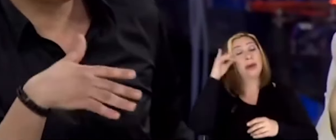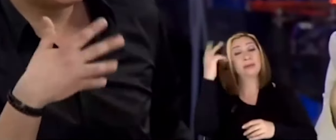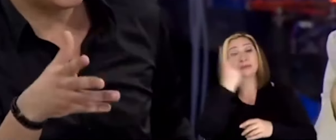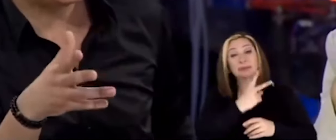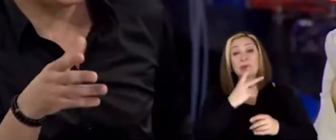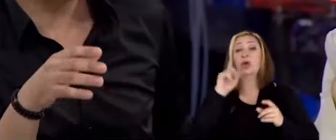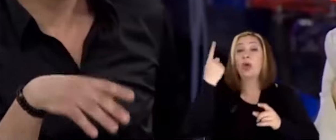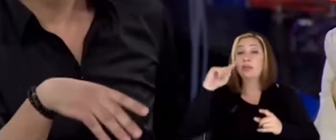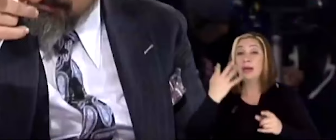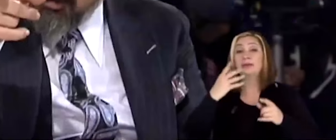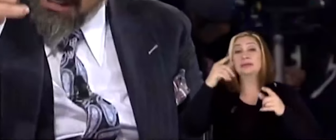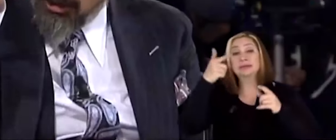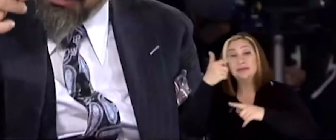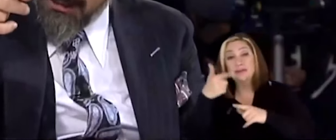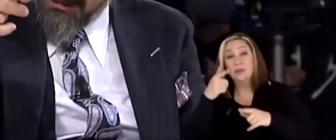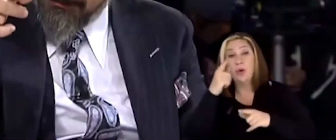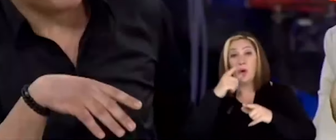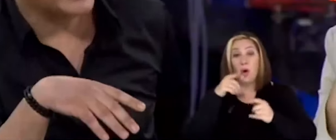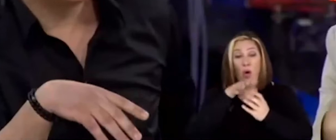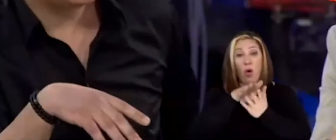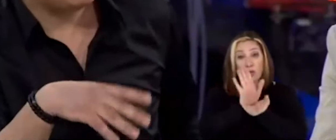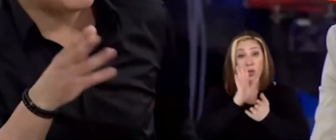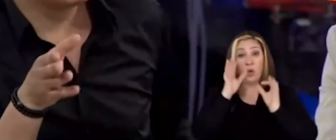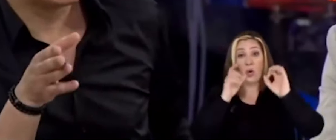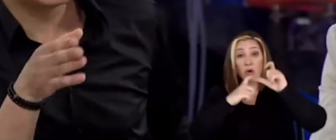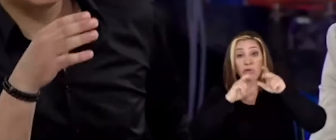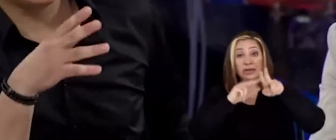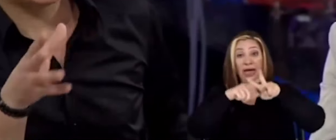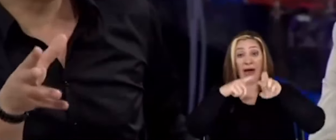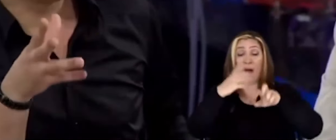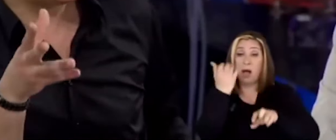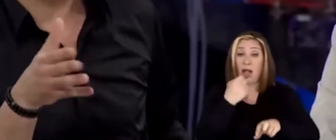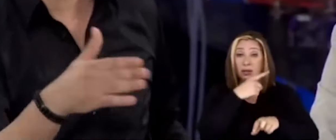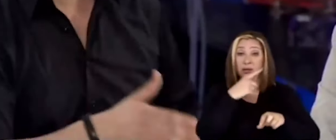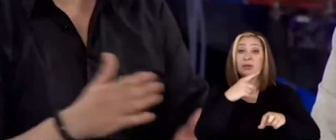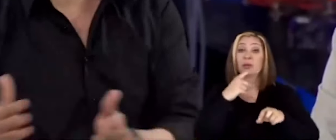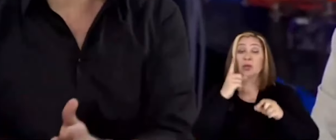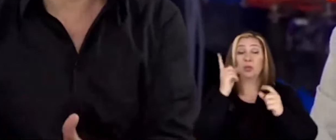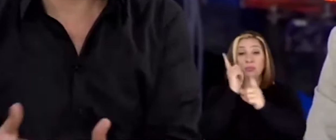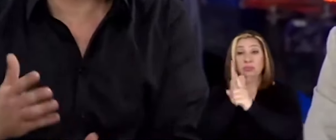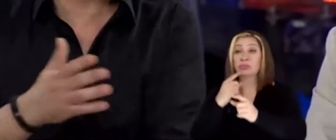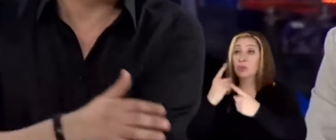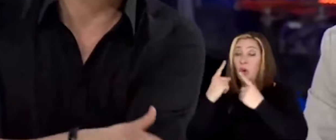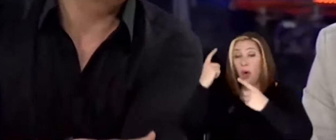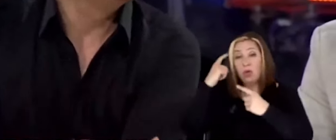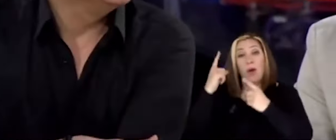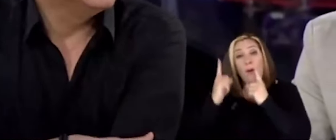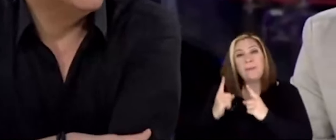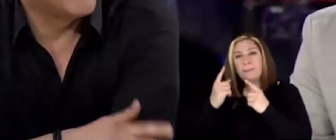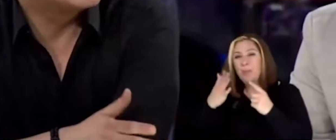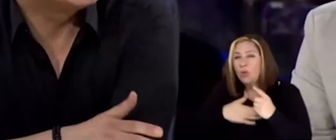yönetmeni, action yönetmeni. Bu Slumdog Millionaire, Oscar alan. Evet evet. Onlarla buluştuk. Onlarla ön görüşmeler yaptık ki muhtemelen yani çok büyük bir